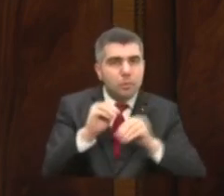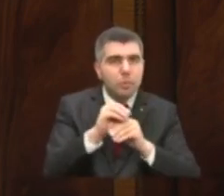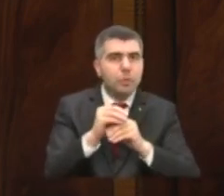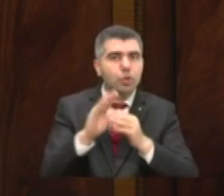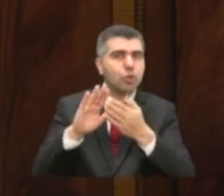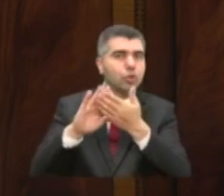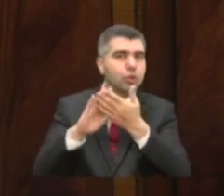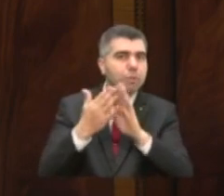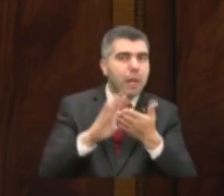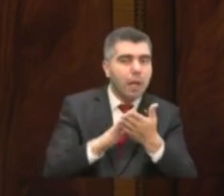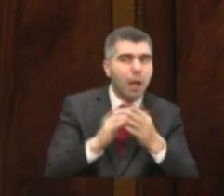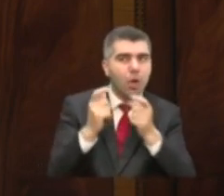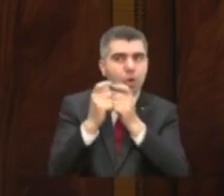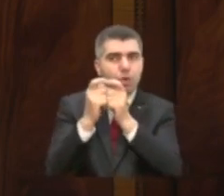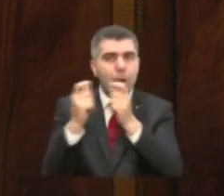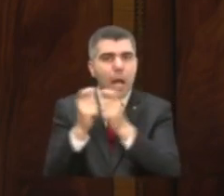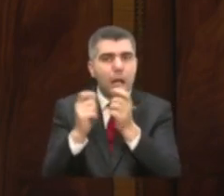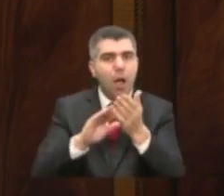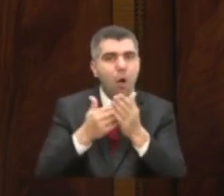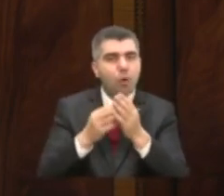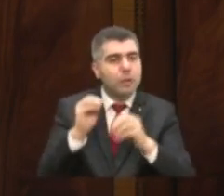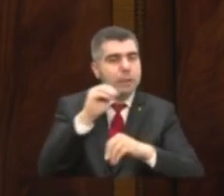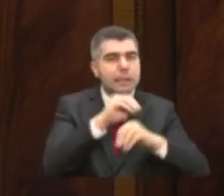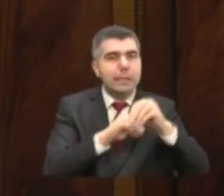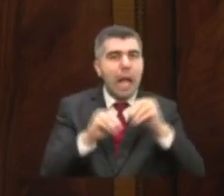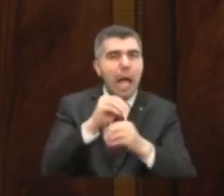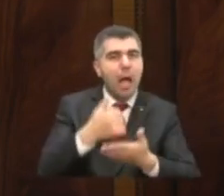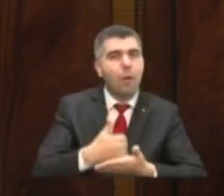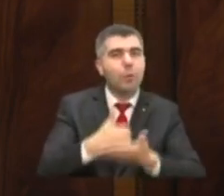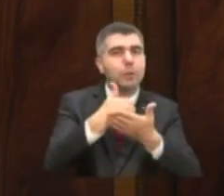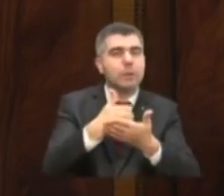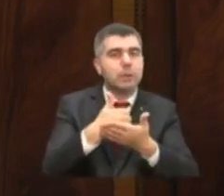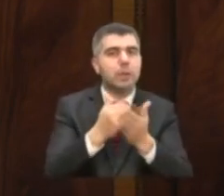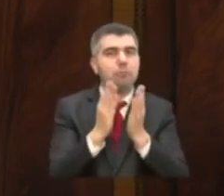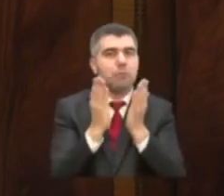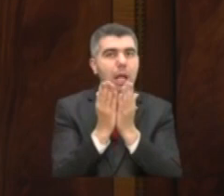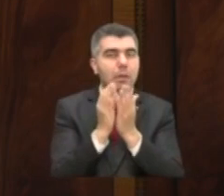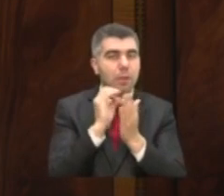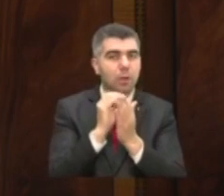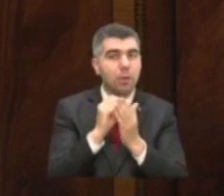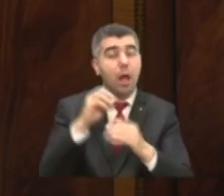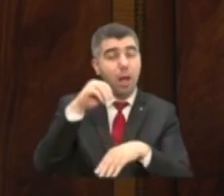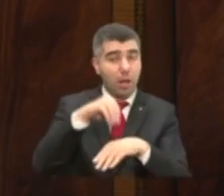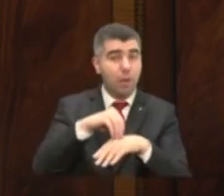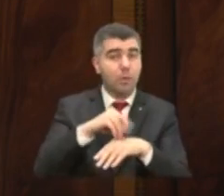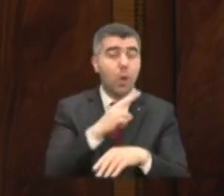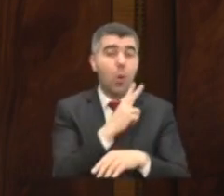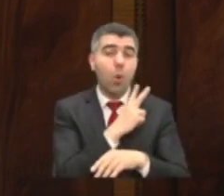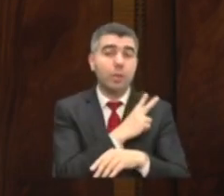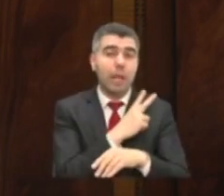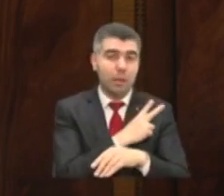في القطاع الخاص، كما يحتاج القانون الإطار أيضا لموارد بشرية كافية